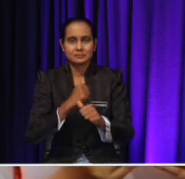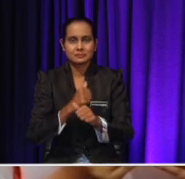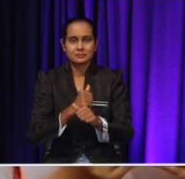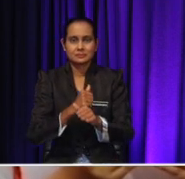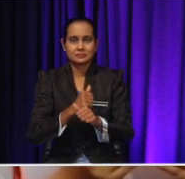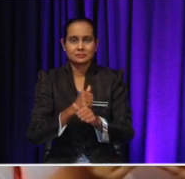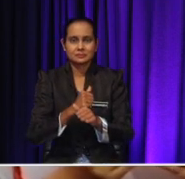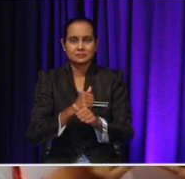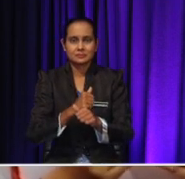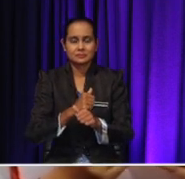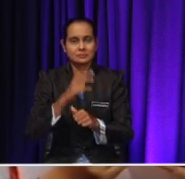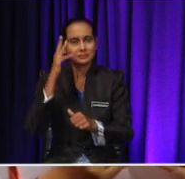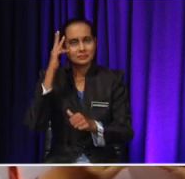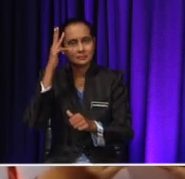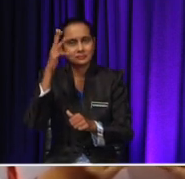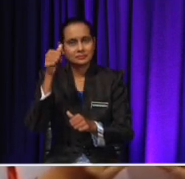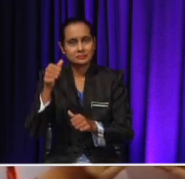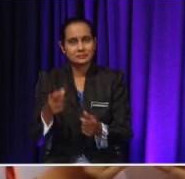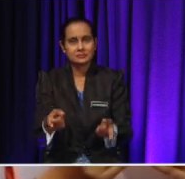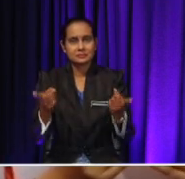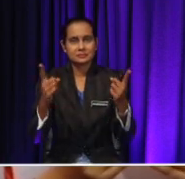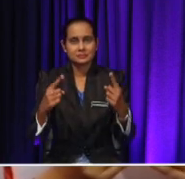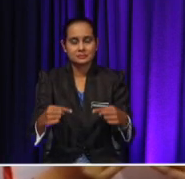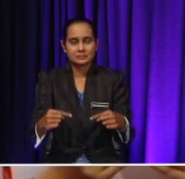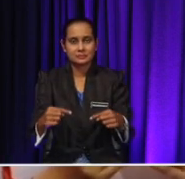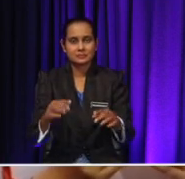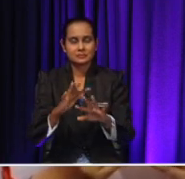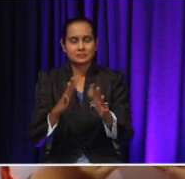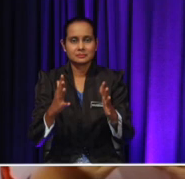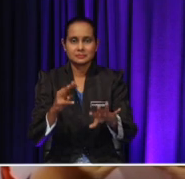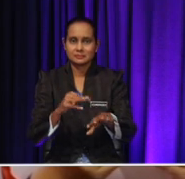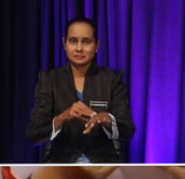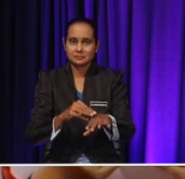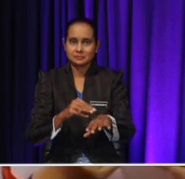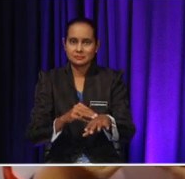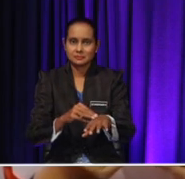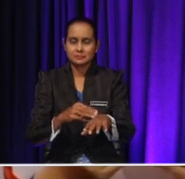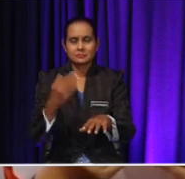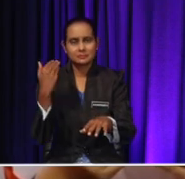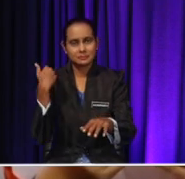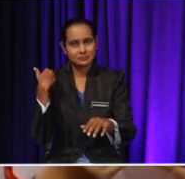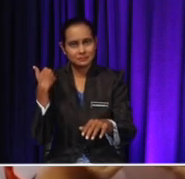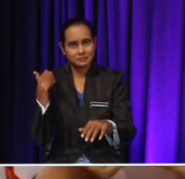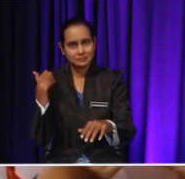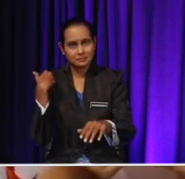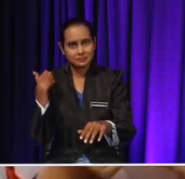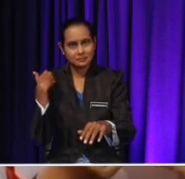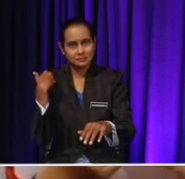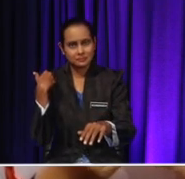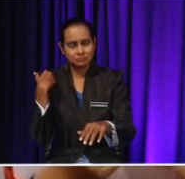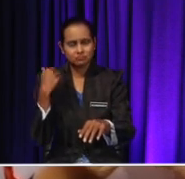Ilham kau datang tak kira masa ada karena tanpa